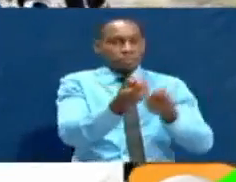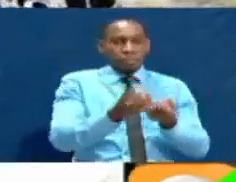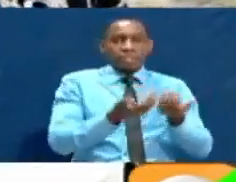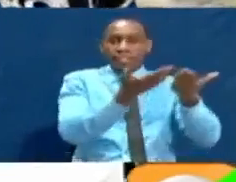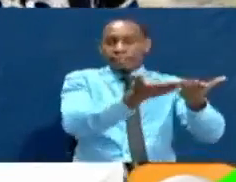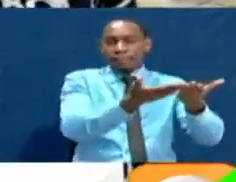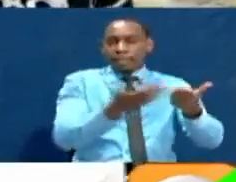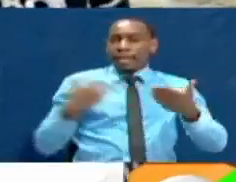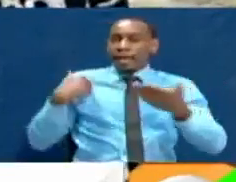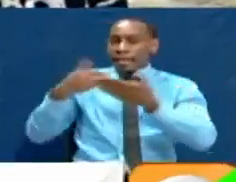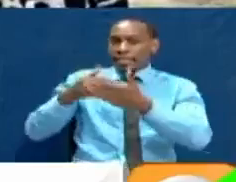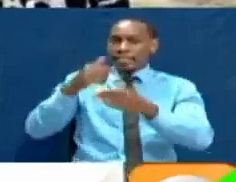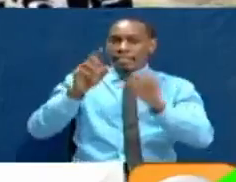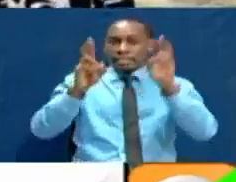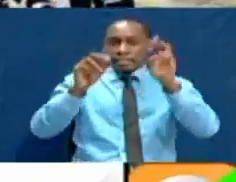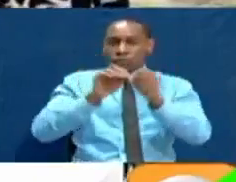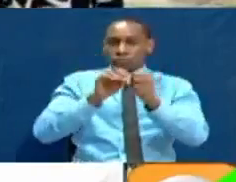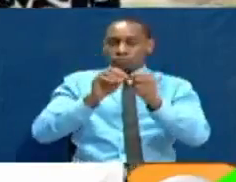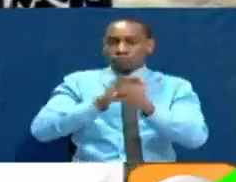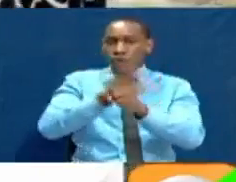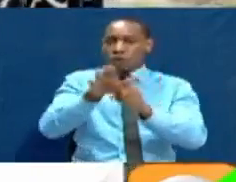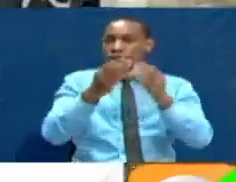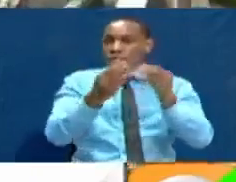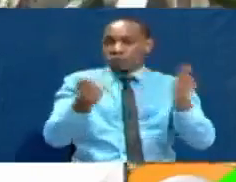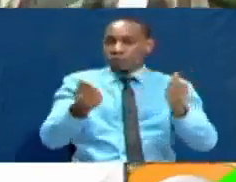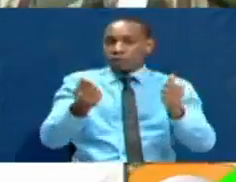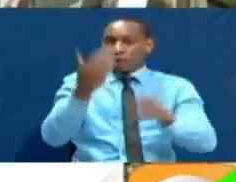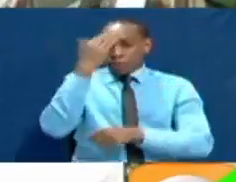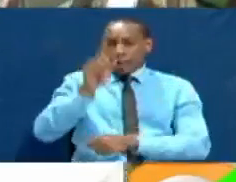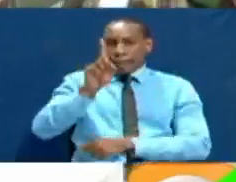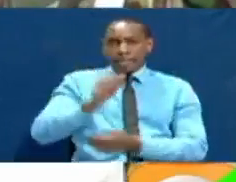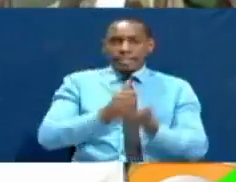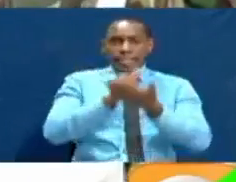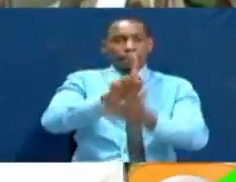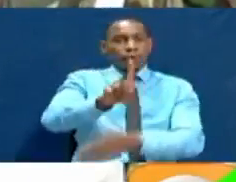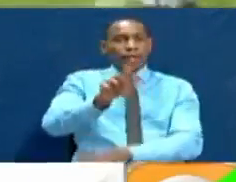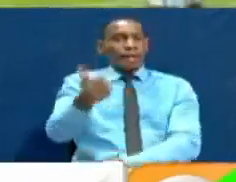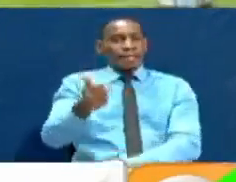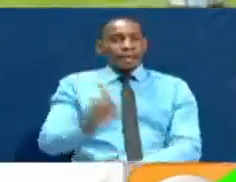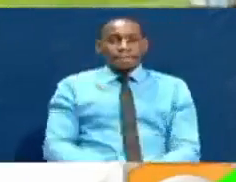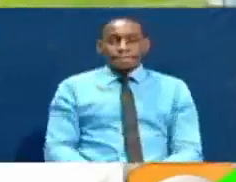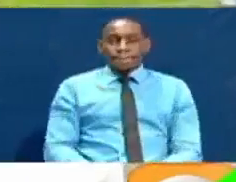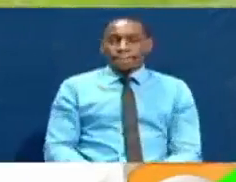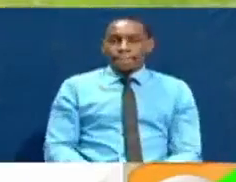kidogo mpaka hii kitu ya corona iishe. Juu lazima tusaidiane.